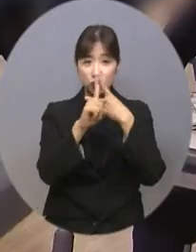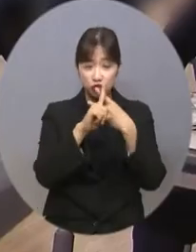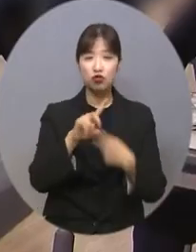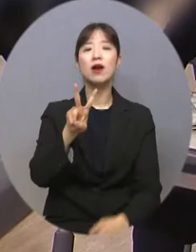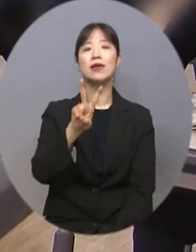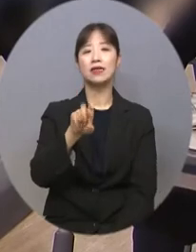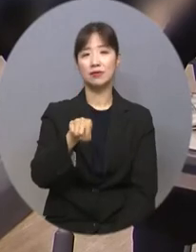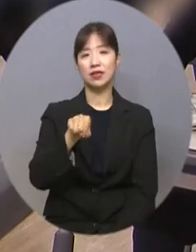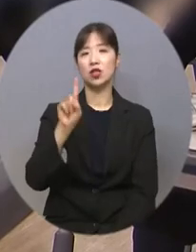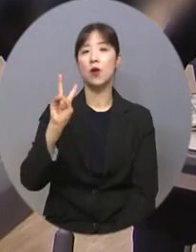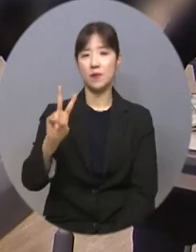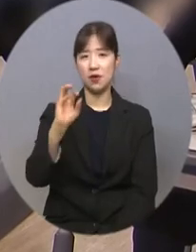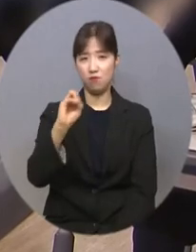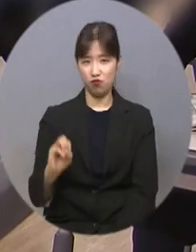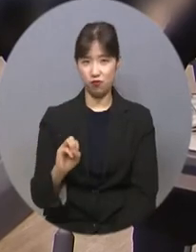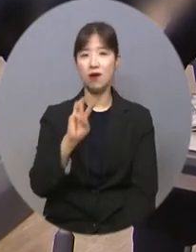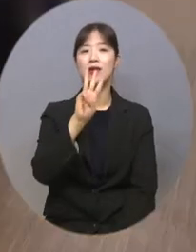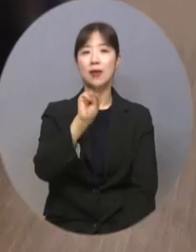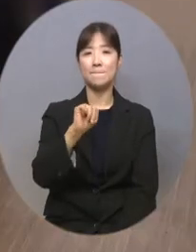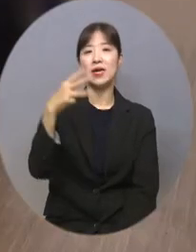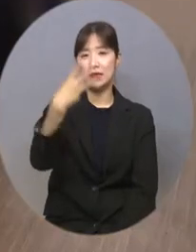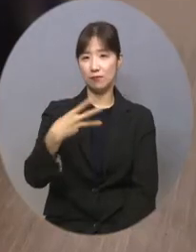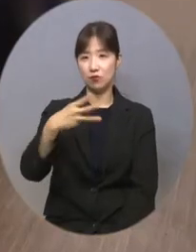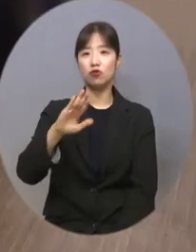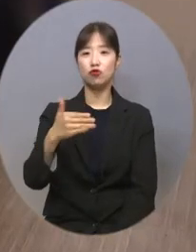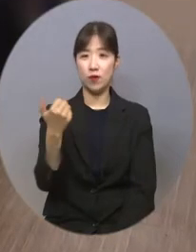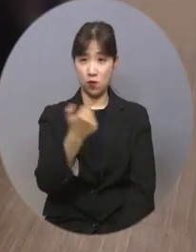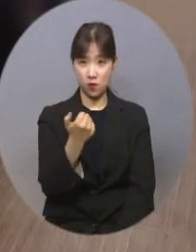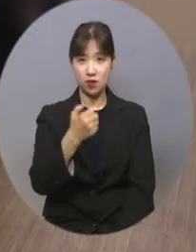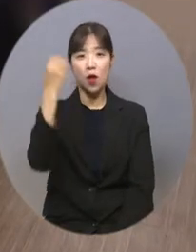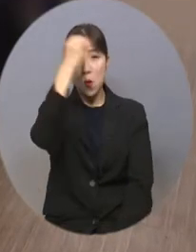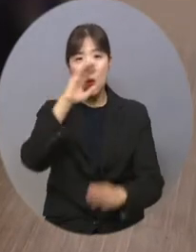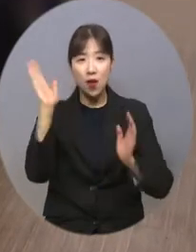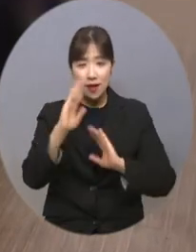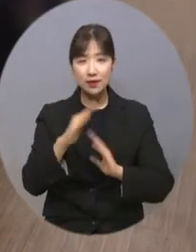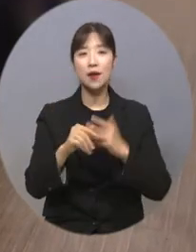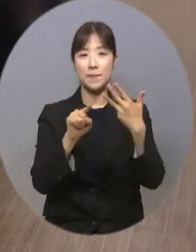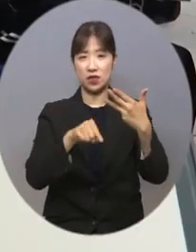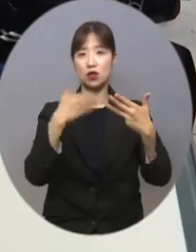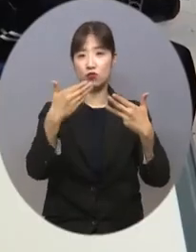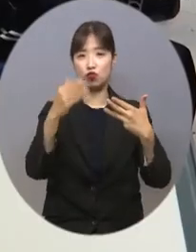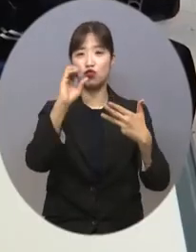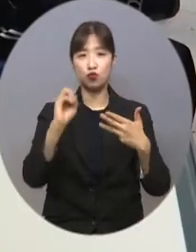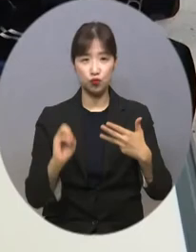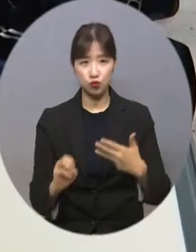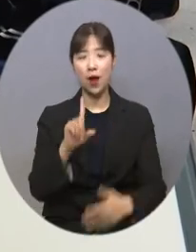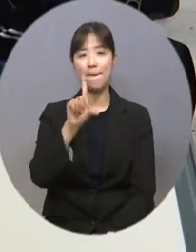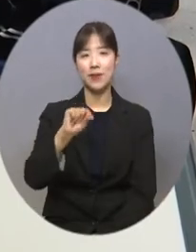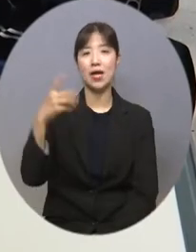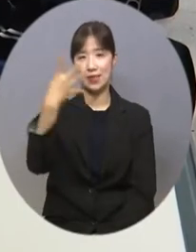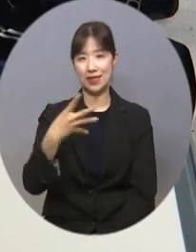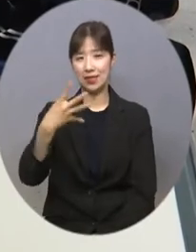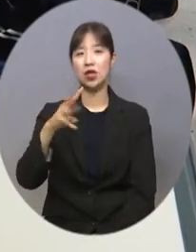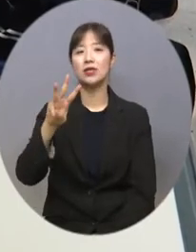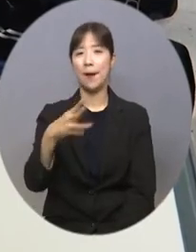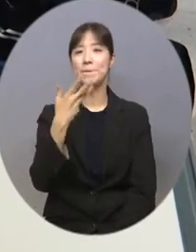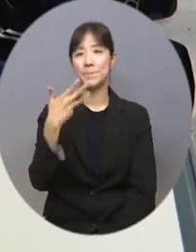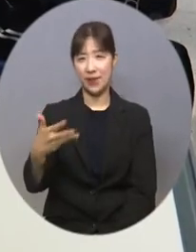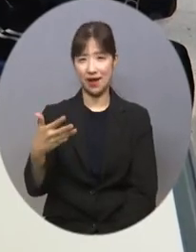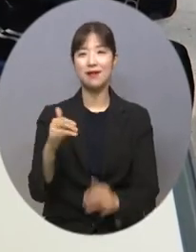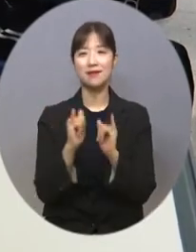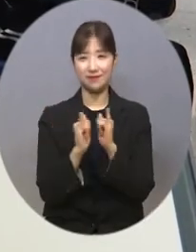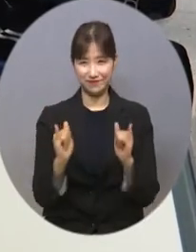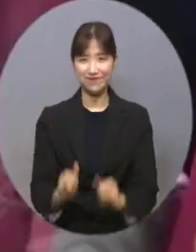21.2% 로 33,900 50명 고등학생 8.9% 로 14,300 8명